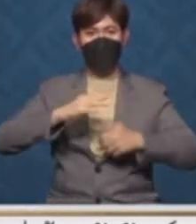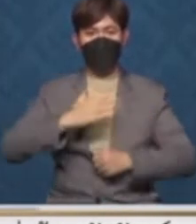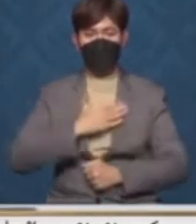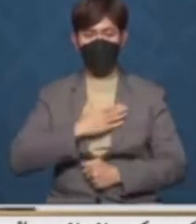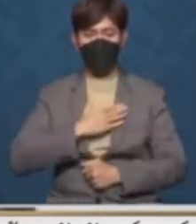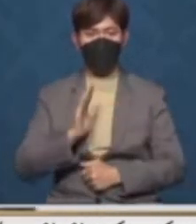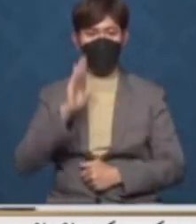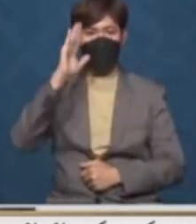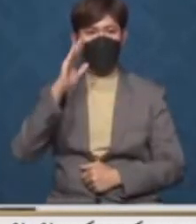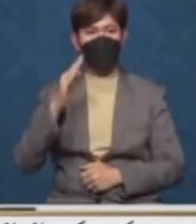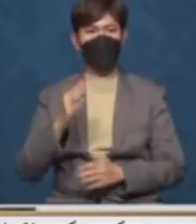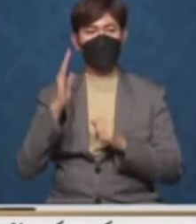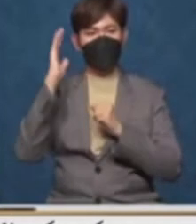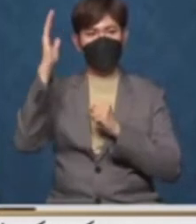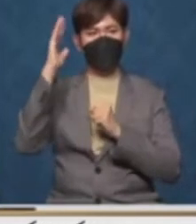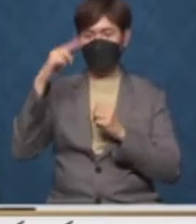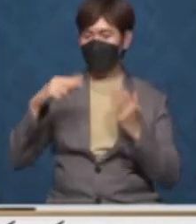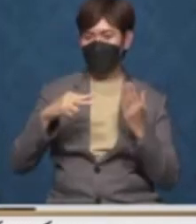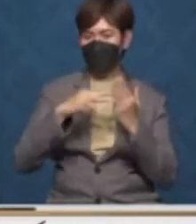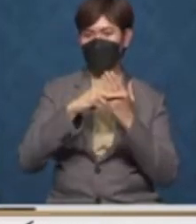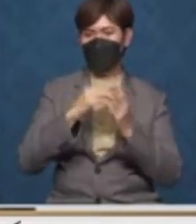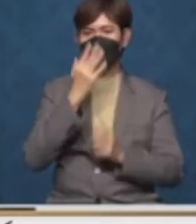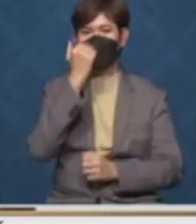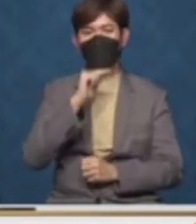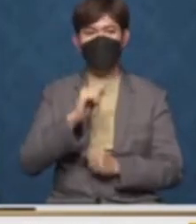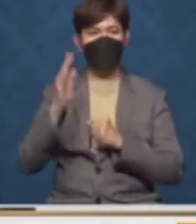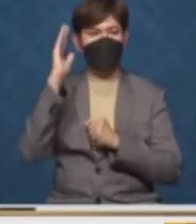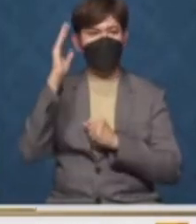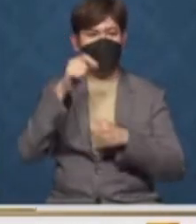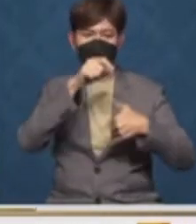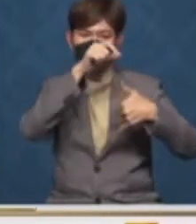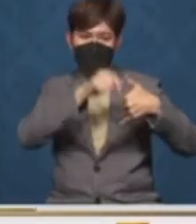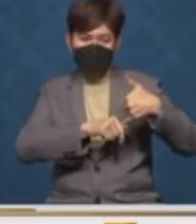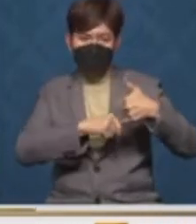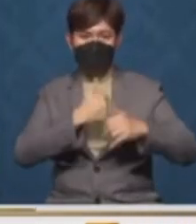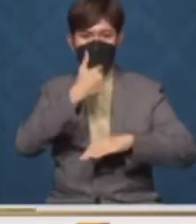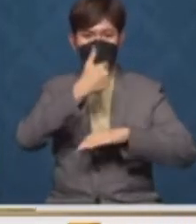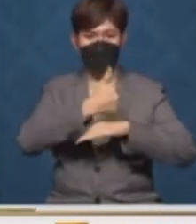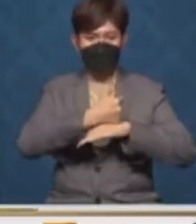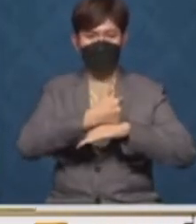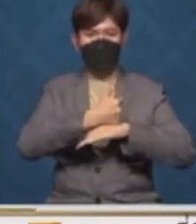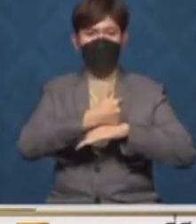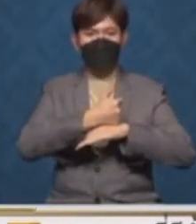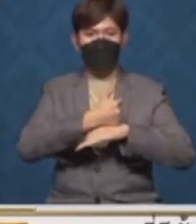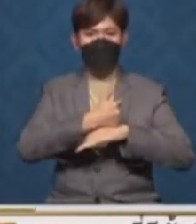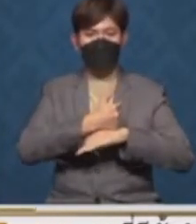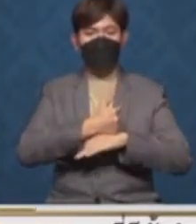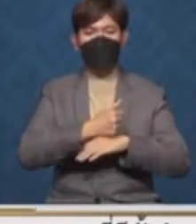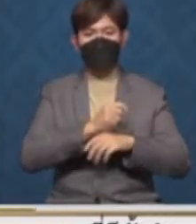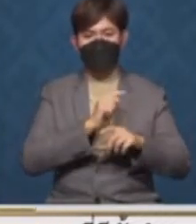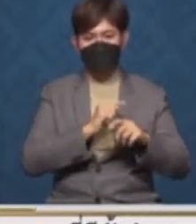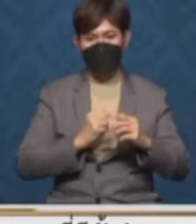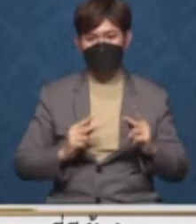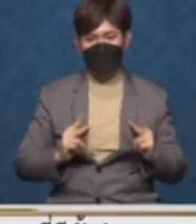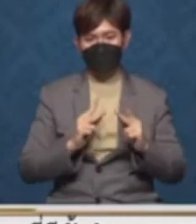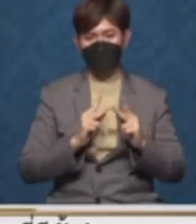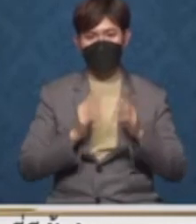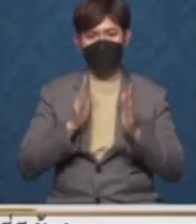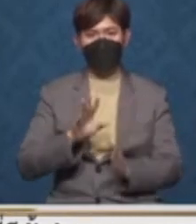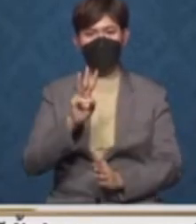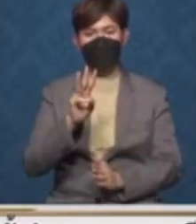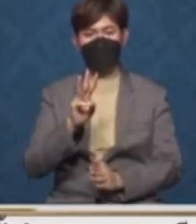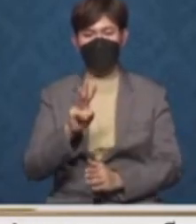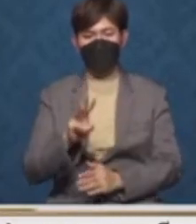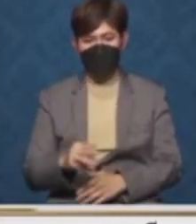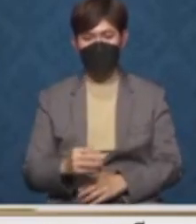ท้วงท่านผู้อภิปรายครับวันนี้อภิปรายไม่วางใจรัฐมนตรี6คนไม่มีพลประวิตรครับผมเรียนว่าที่ไม่อยู่ในอภิ